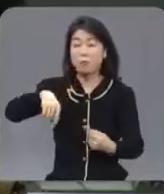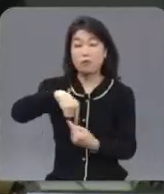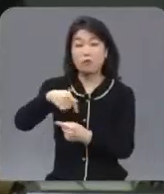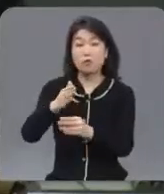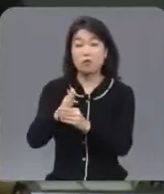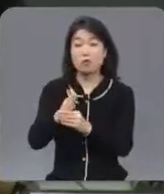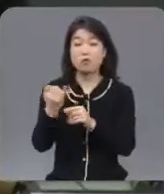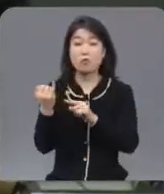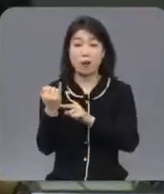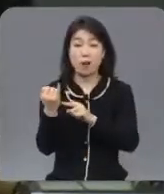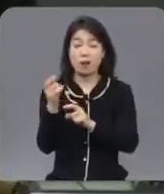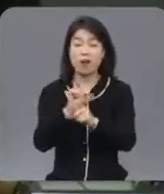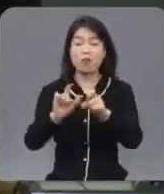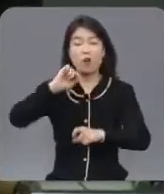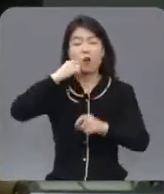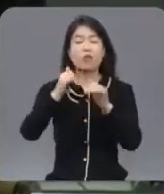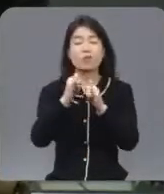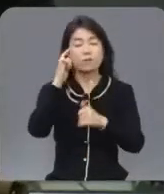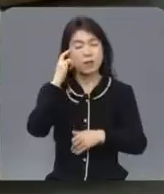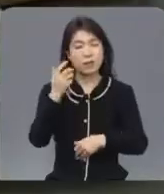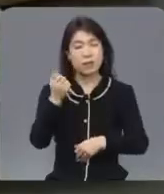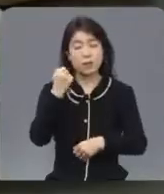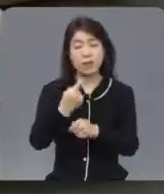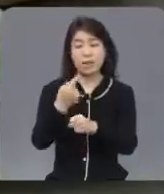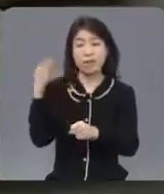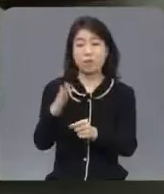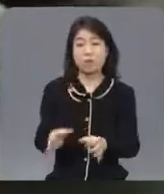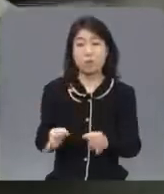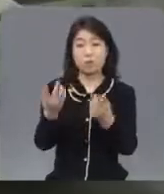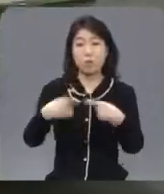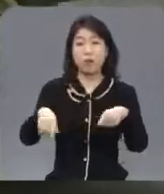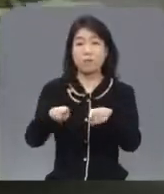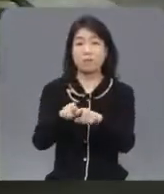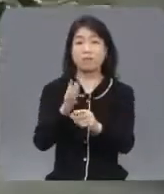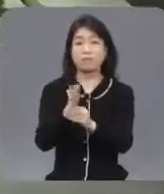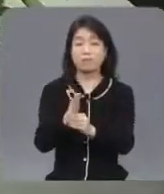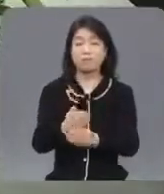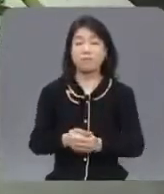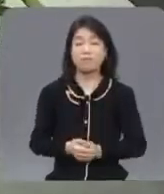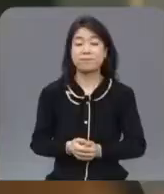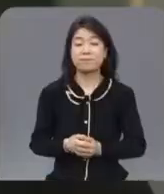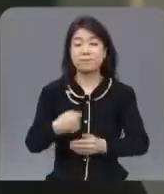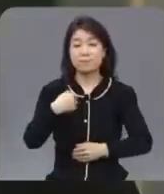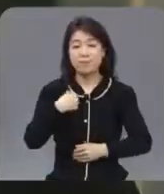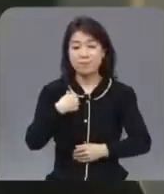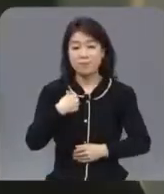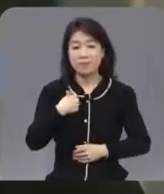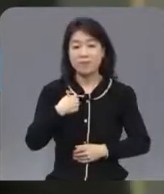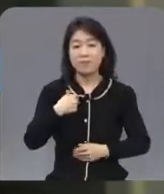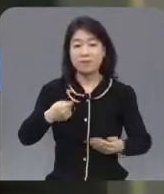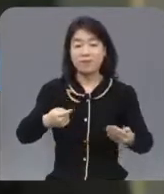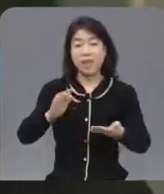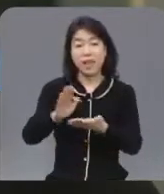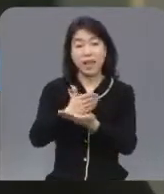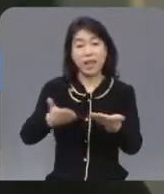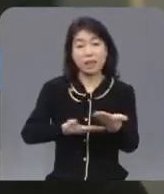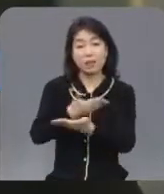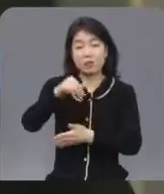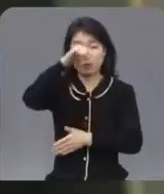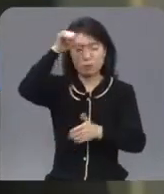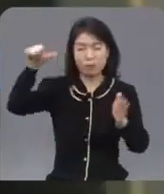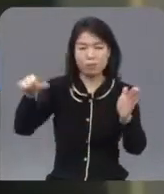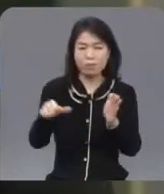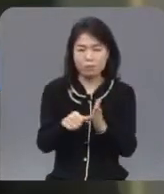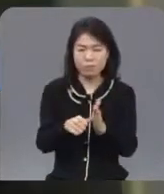더 어려운 이웃을 생각하며 지난해부터 기부에 동참하고 있습니다 제가 그걸 나눔을 제가 이제 인생을 다